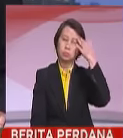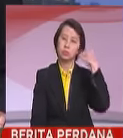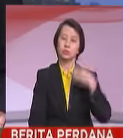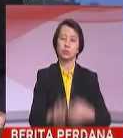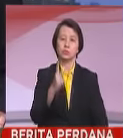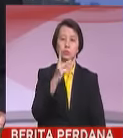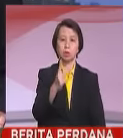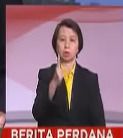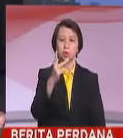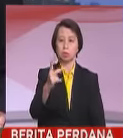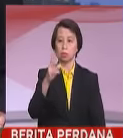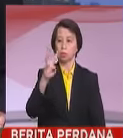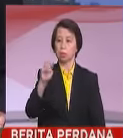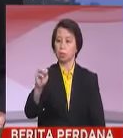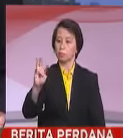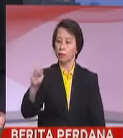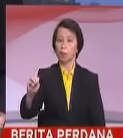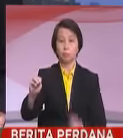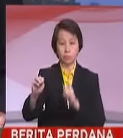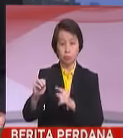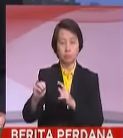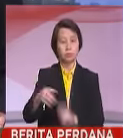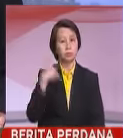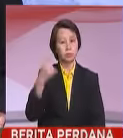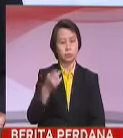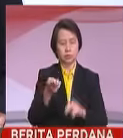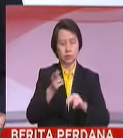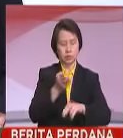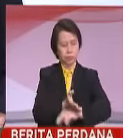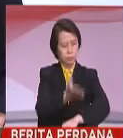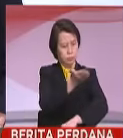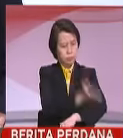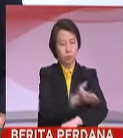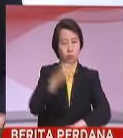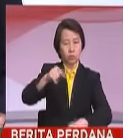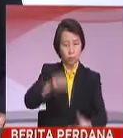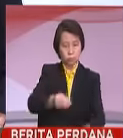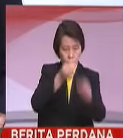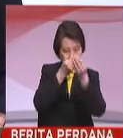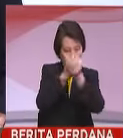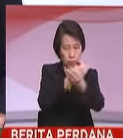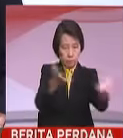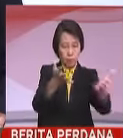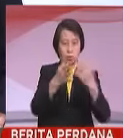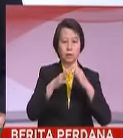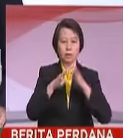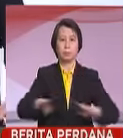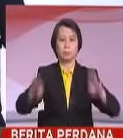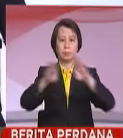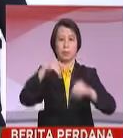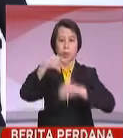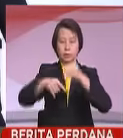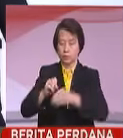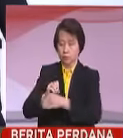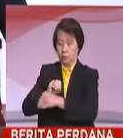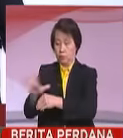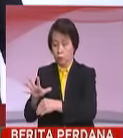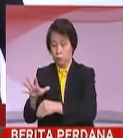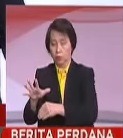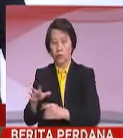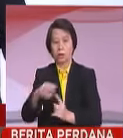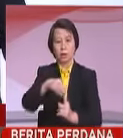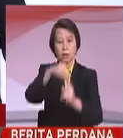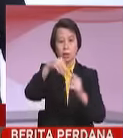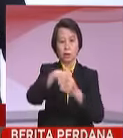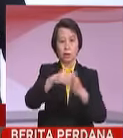Kementerian Komunikasi dan Multimedia KKMM sedang menambah baik mutu penyampaian maklumat dan berita mengenai COVID-19